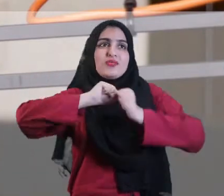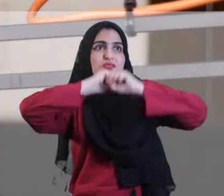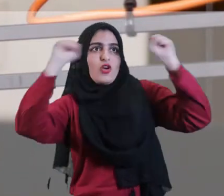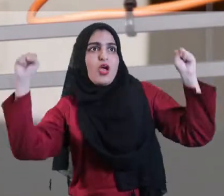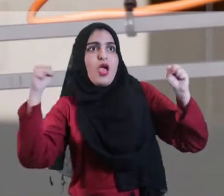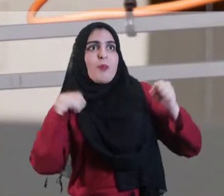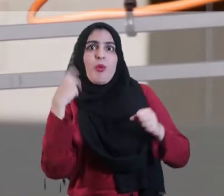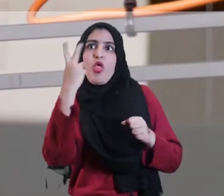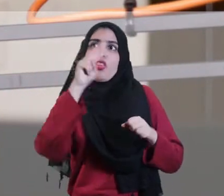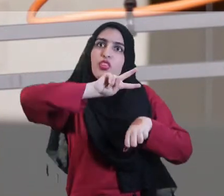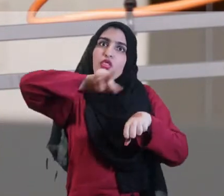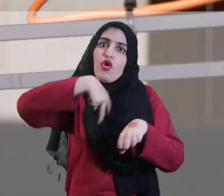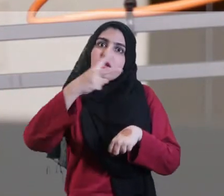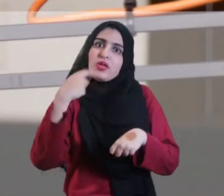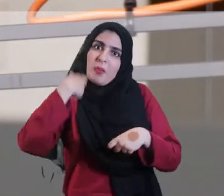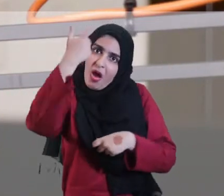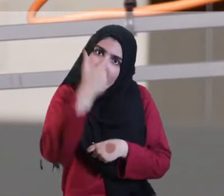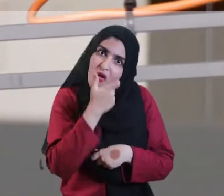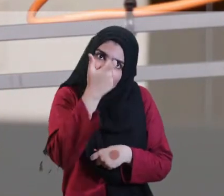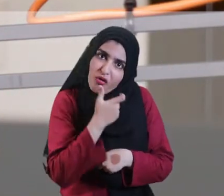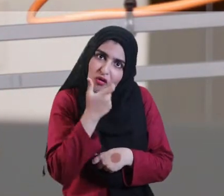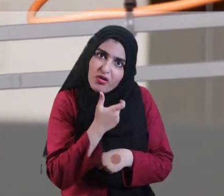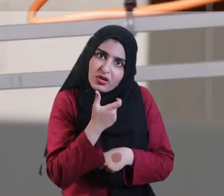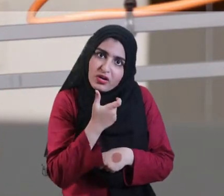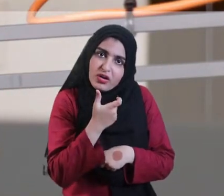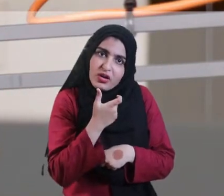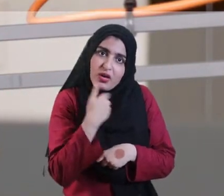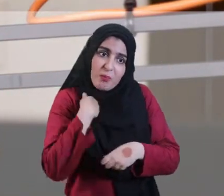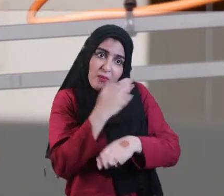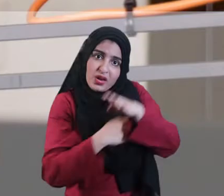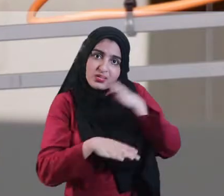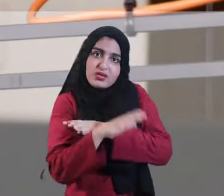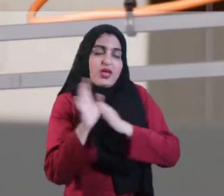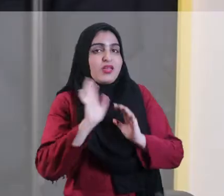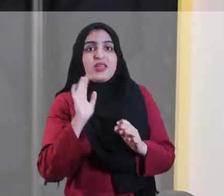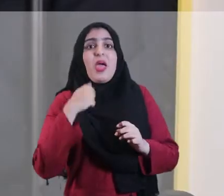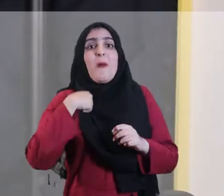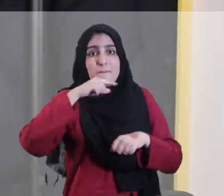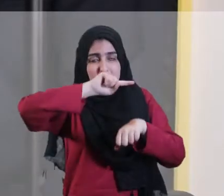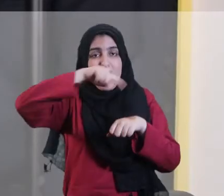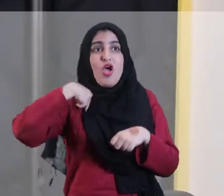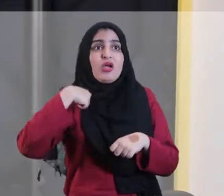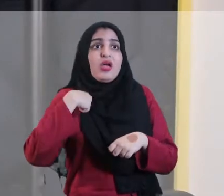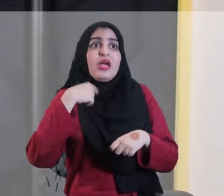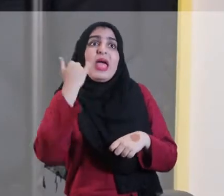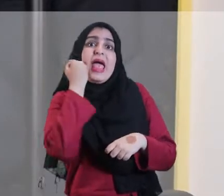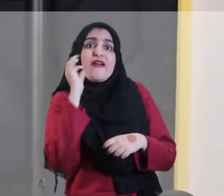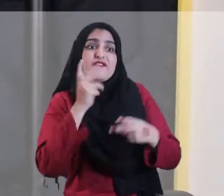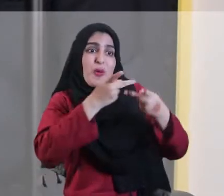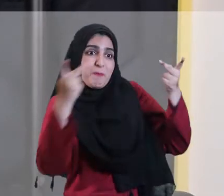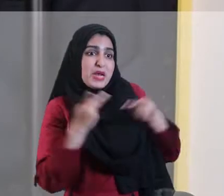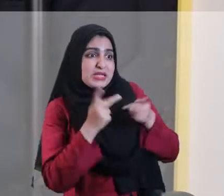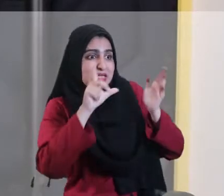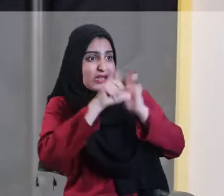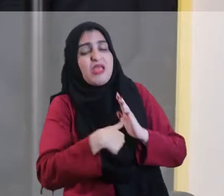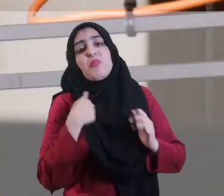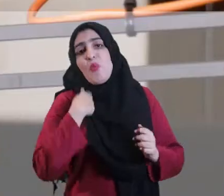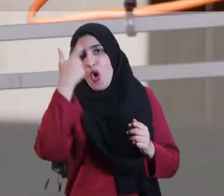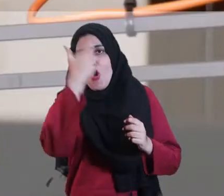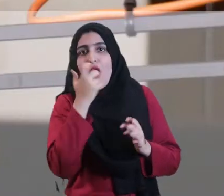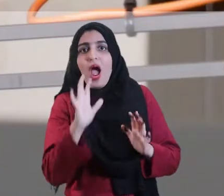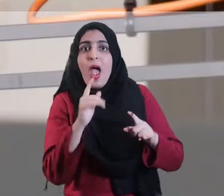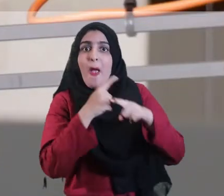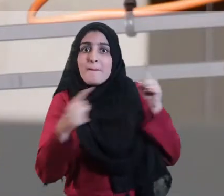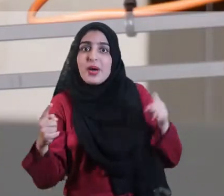वर्ड्स नॉट माइंड ए खोल नहीं होता आफ क्राफ्ट पीरियड लेट हो जाए मुझे भूख लग रही है बल्कि रिटेलर मेरा सूट साफ करते हुए आई विल क्राय